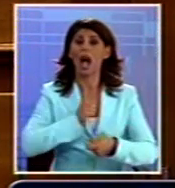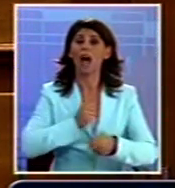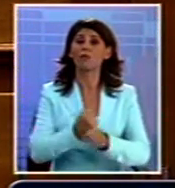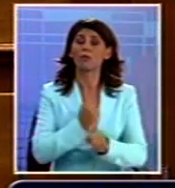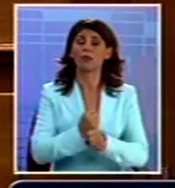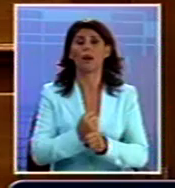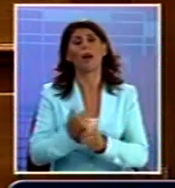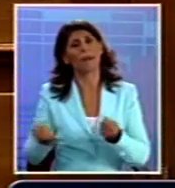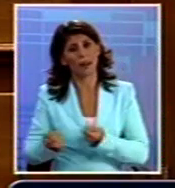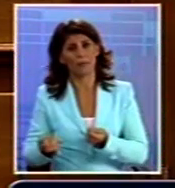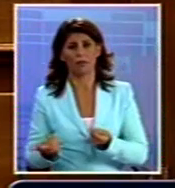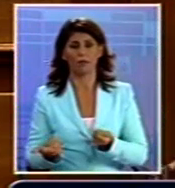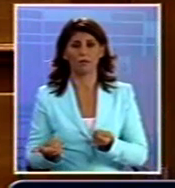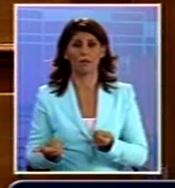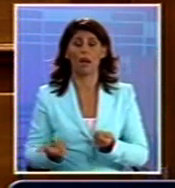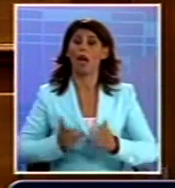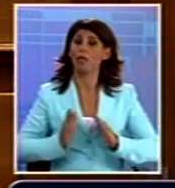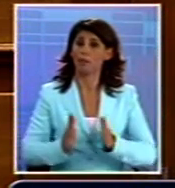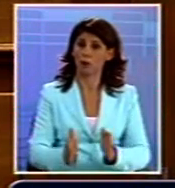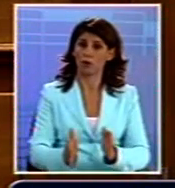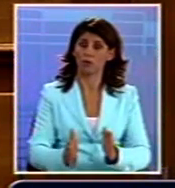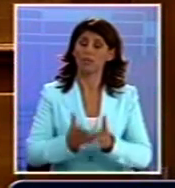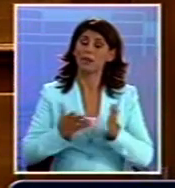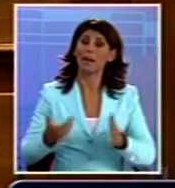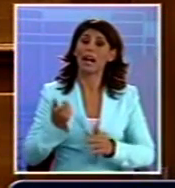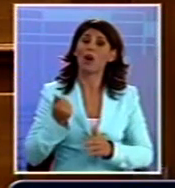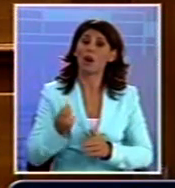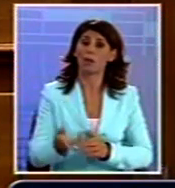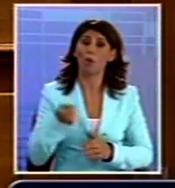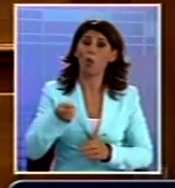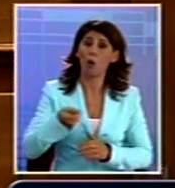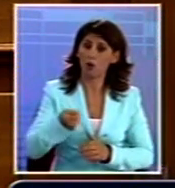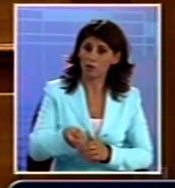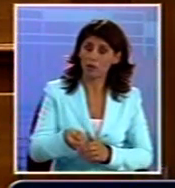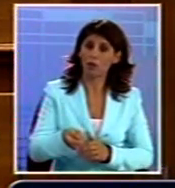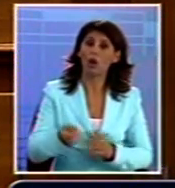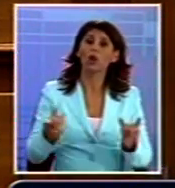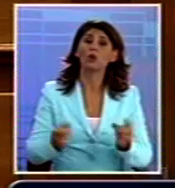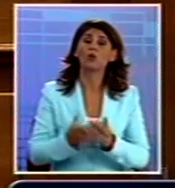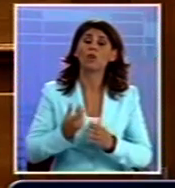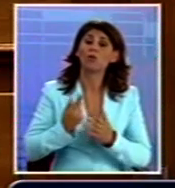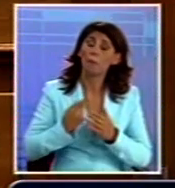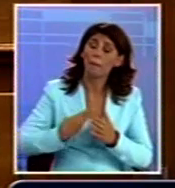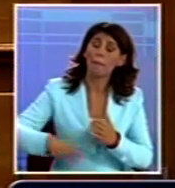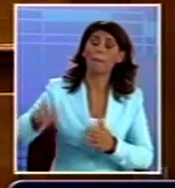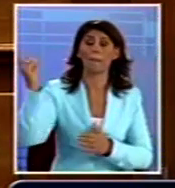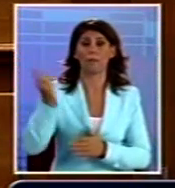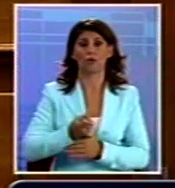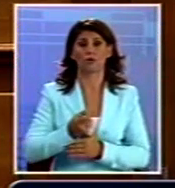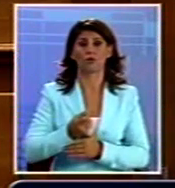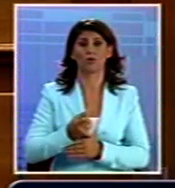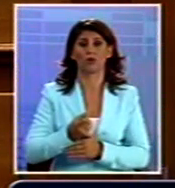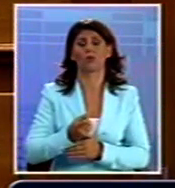αυτοαποσχολούμενους και επαγγελματίες. Θα προχωρήσουμε λοιπόν σε μεγάλο αριθμό δόσεων, τουλάχιστον για τη συντριπτική πλειονότητα